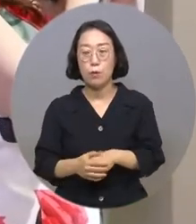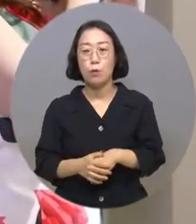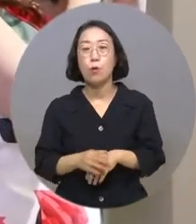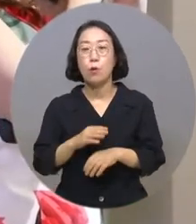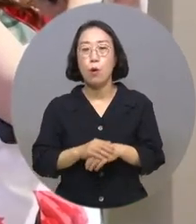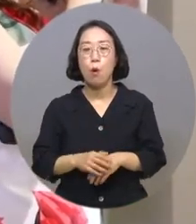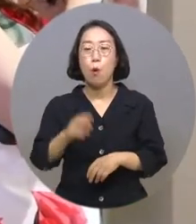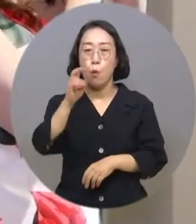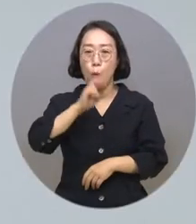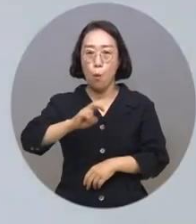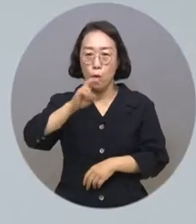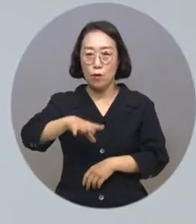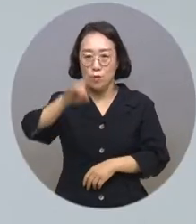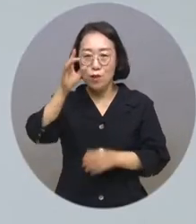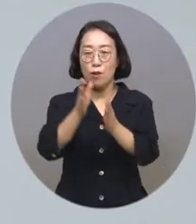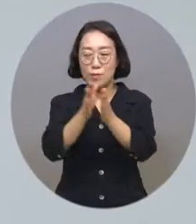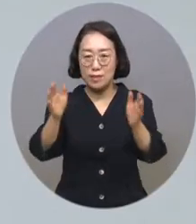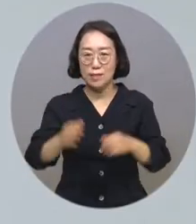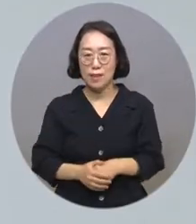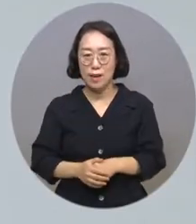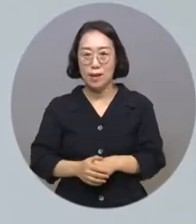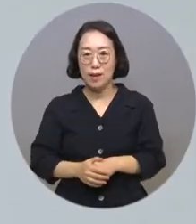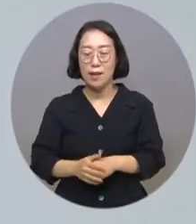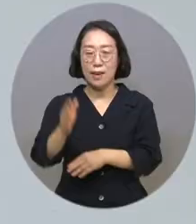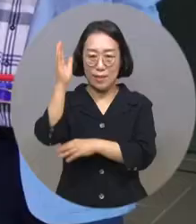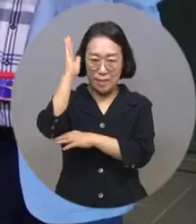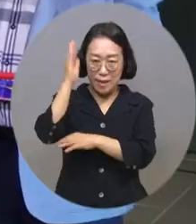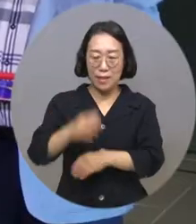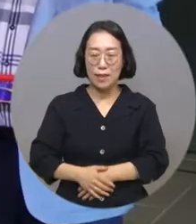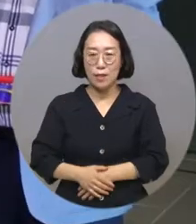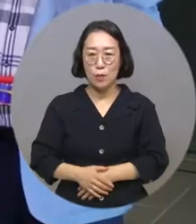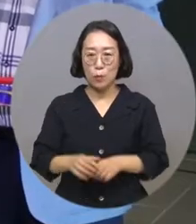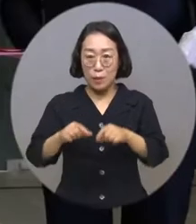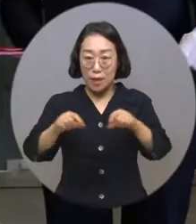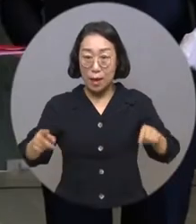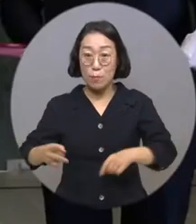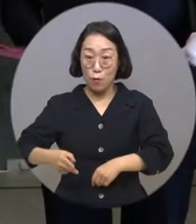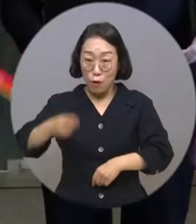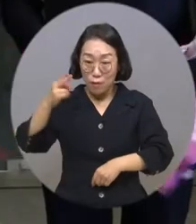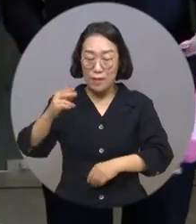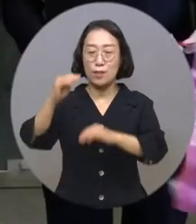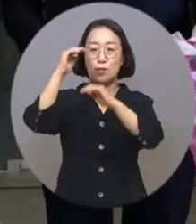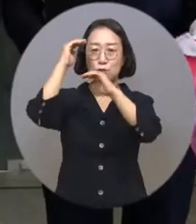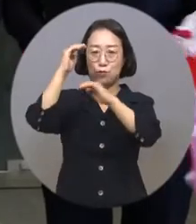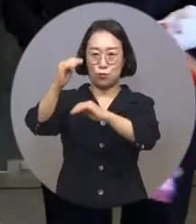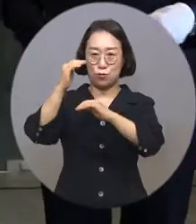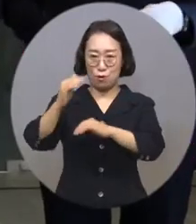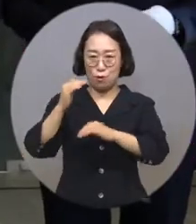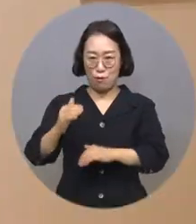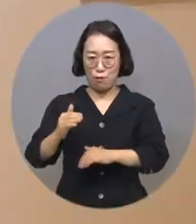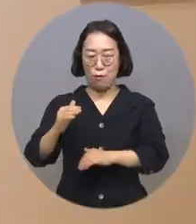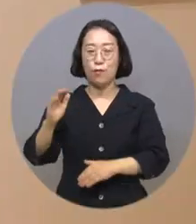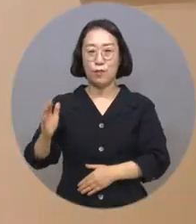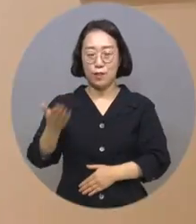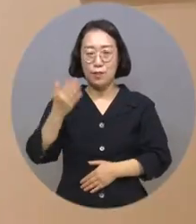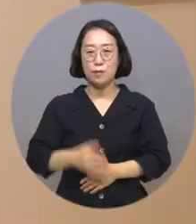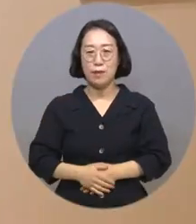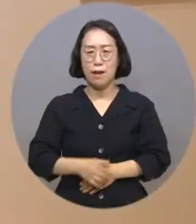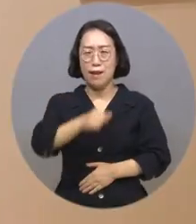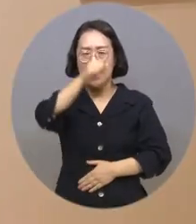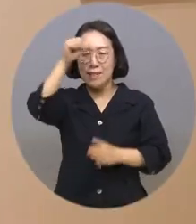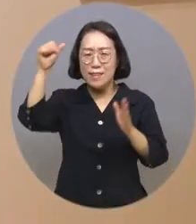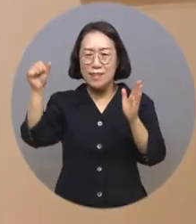축하 공연을 시작으로 환영사, 축사, 테이프 커팅식 등의 순서로 진행됐습니다.